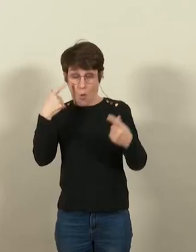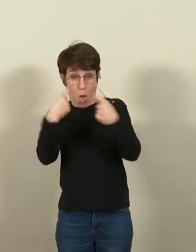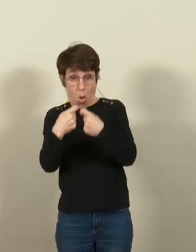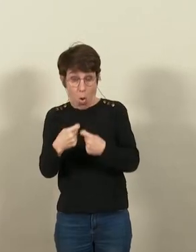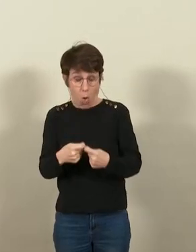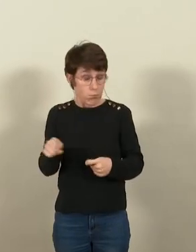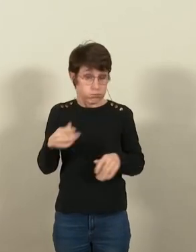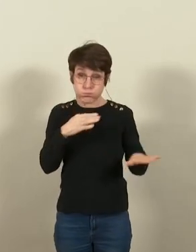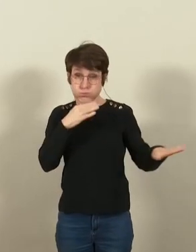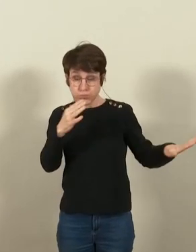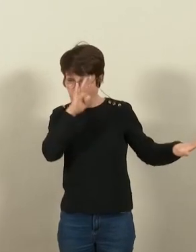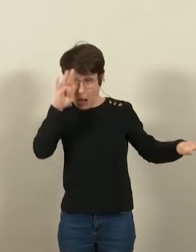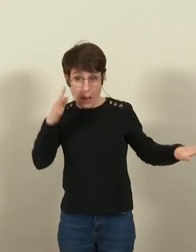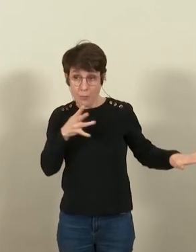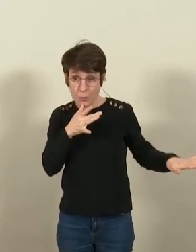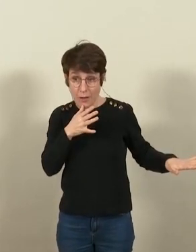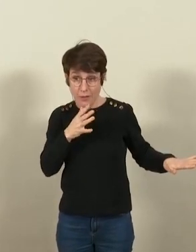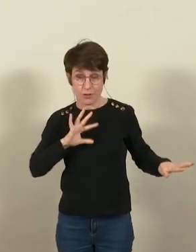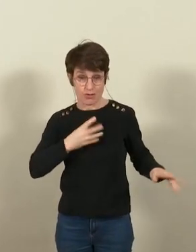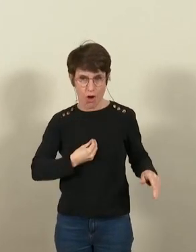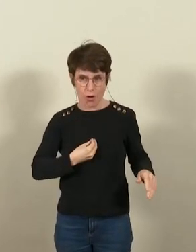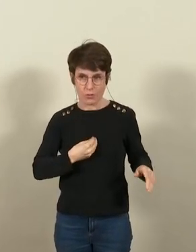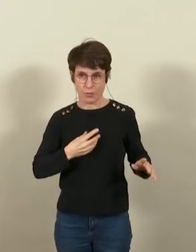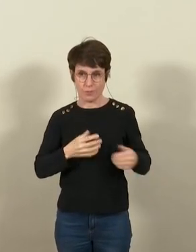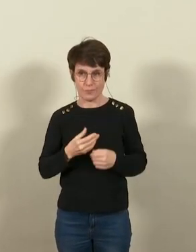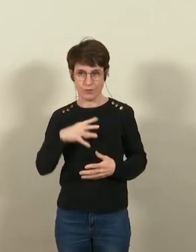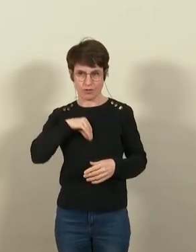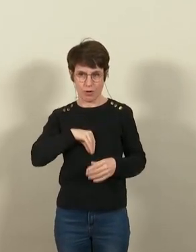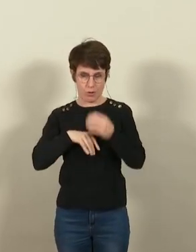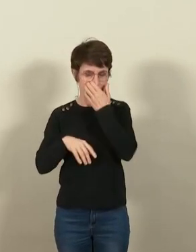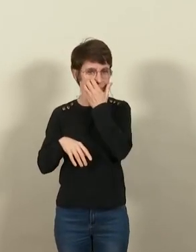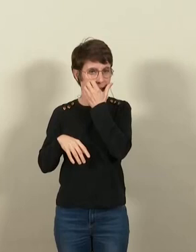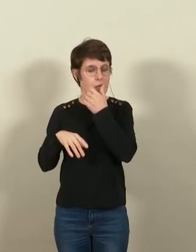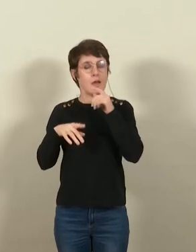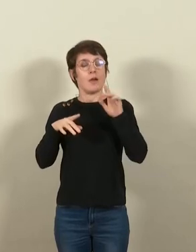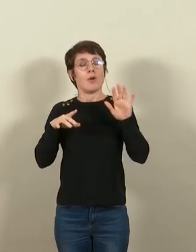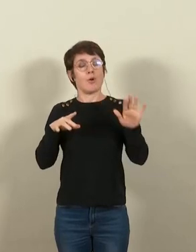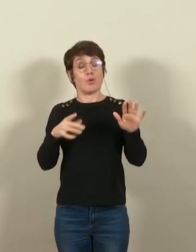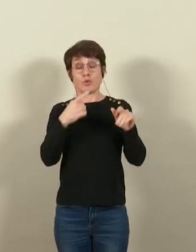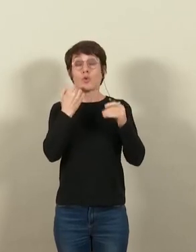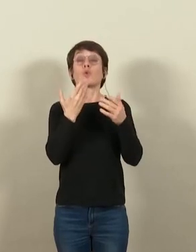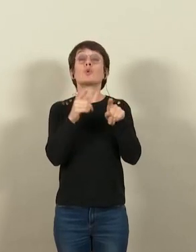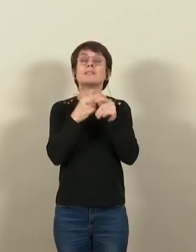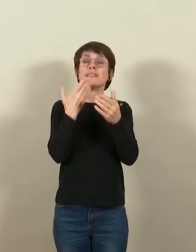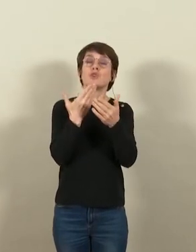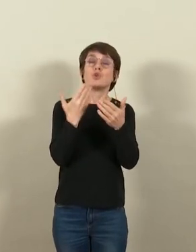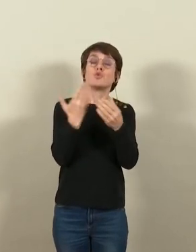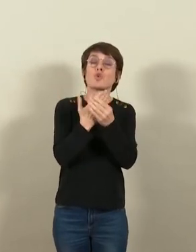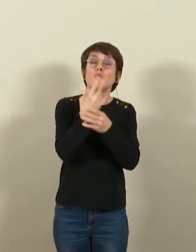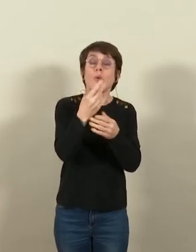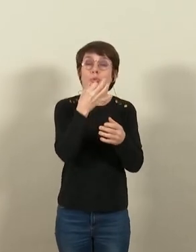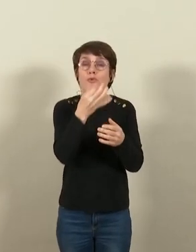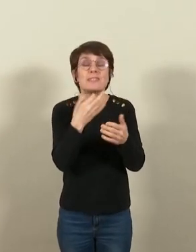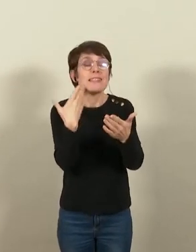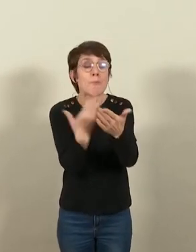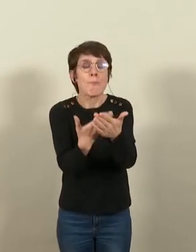demandez à ces mêmes clubs des preuves alors là ça c'est quand même étonnant dans votre document vous parlez de preuve mais on arrive où